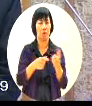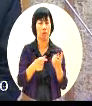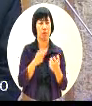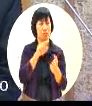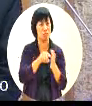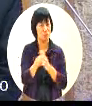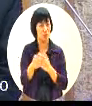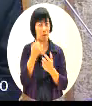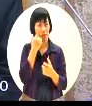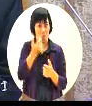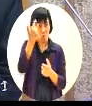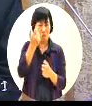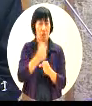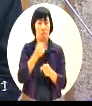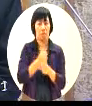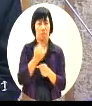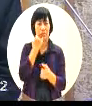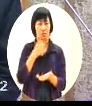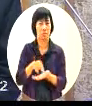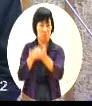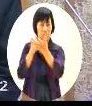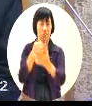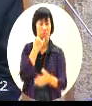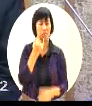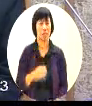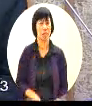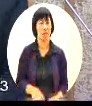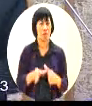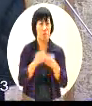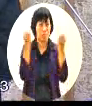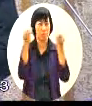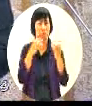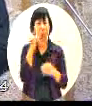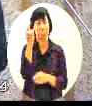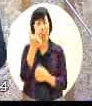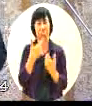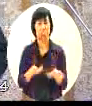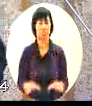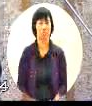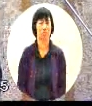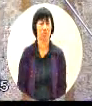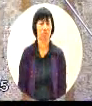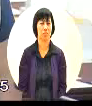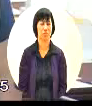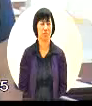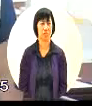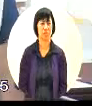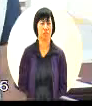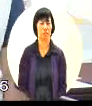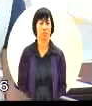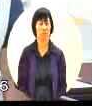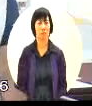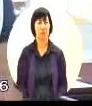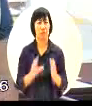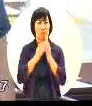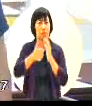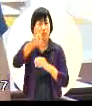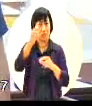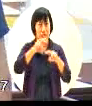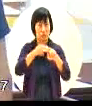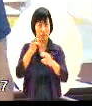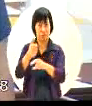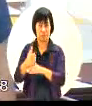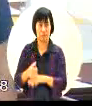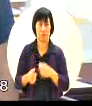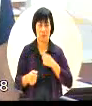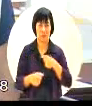最快速度来处理，也不必再等。谢谢。 因为咱局长请坐，咱个一号